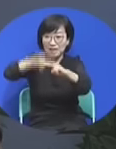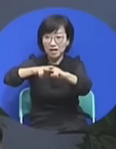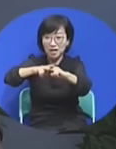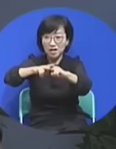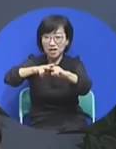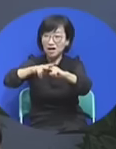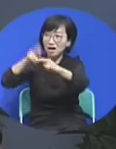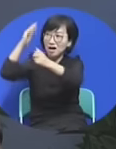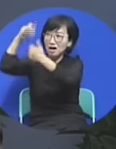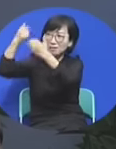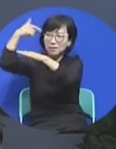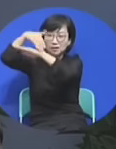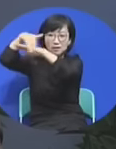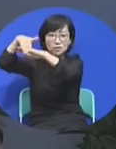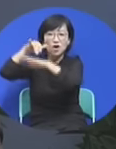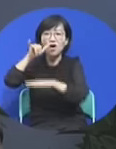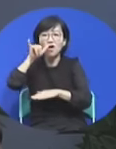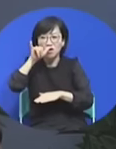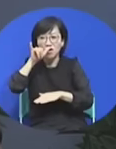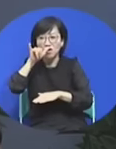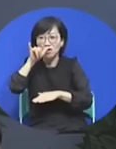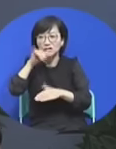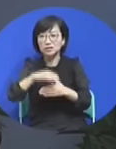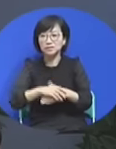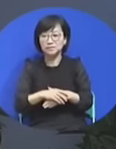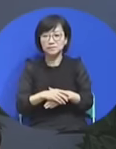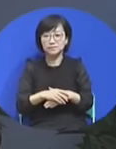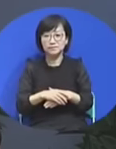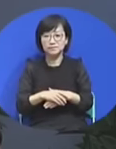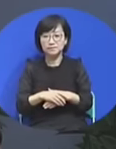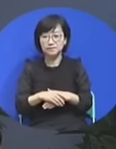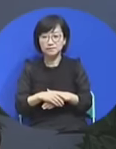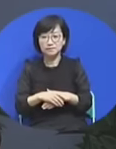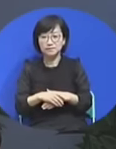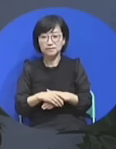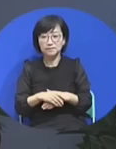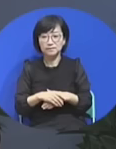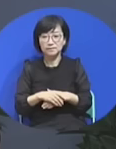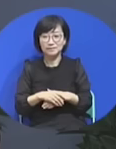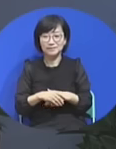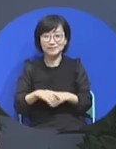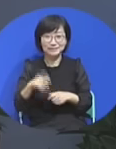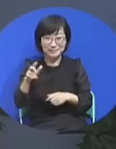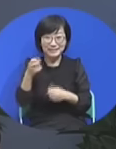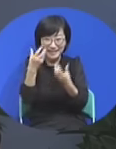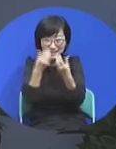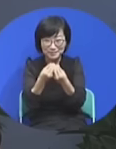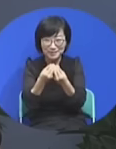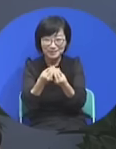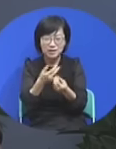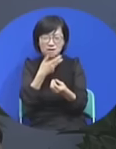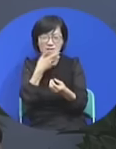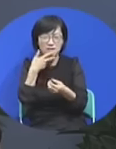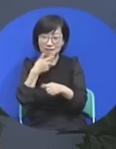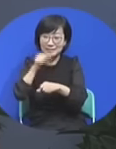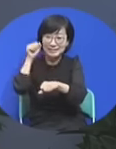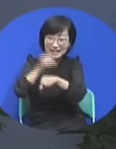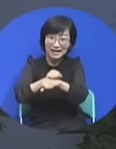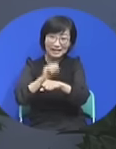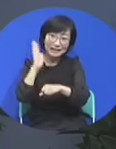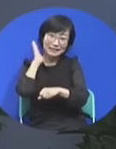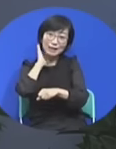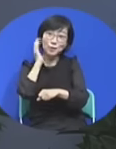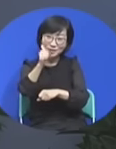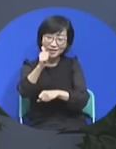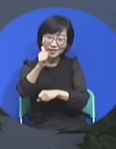reason to raise 그렇죠. them up. That's what I believe. 영어 잘하는 대통령 세워 가지고 우리 구제품 많이 가져왔잖아요. And so we raised up a president